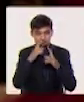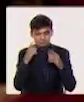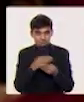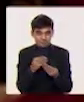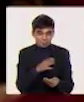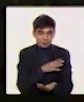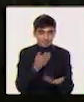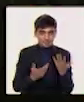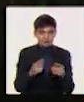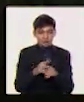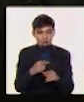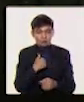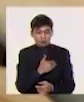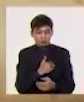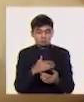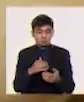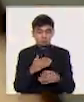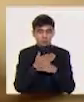болса көмегіміз тигенін қалаймыз дейді.